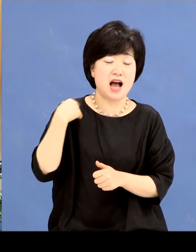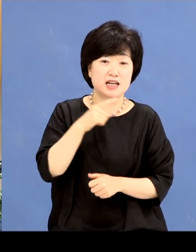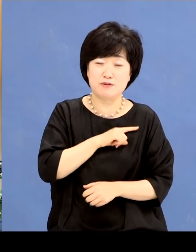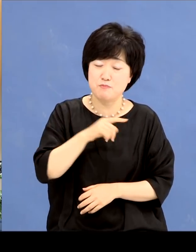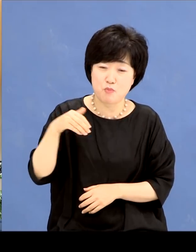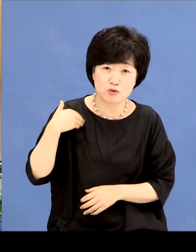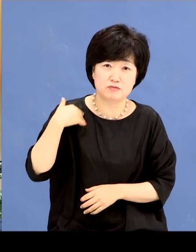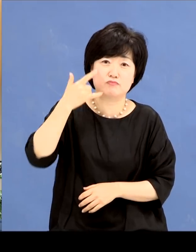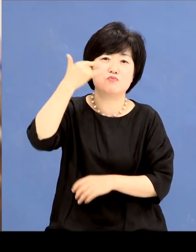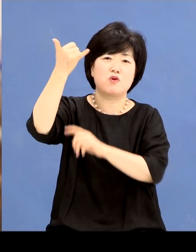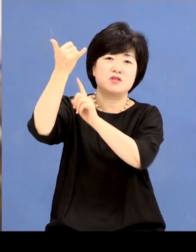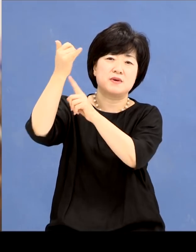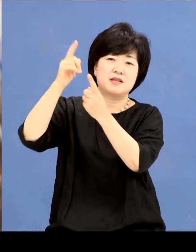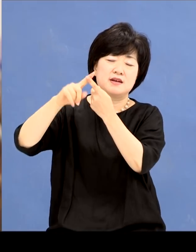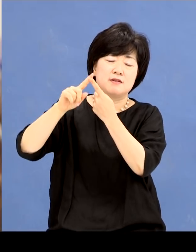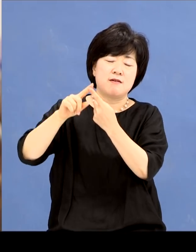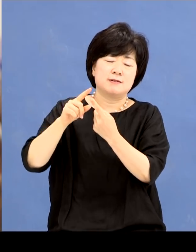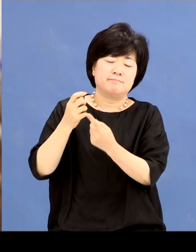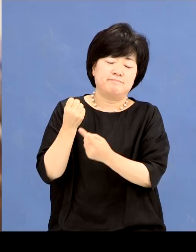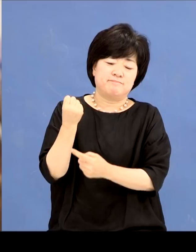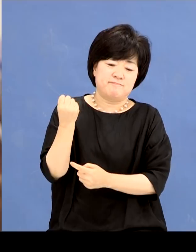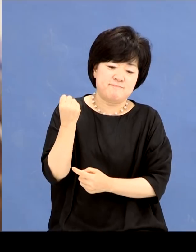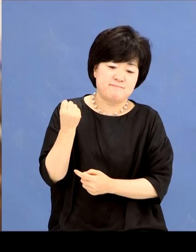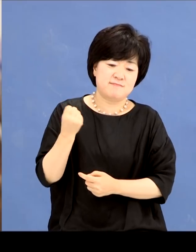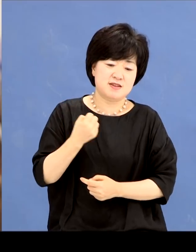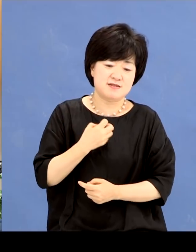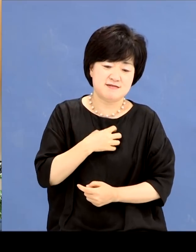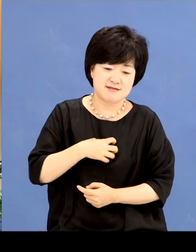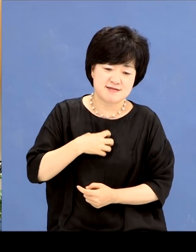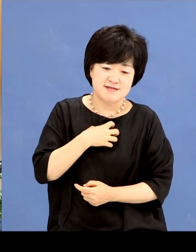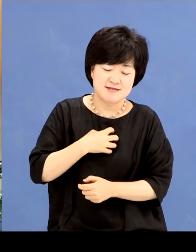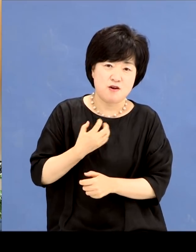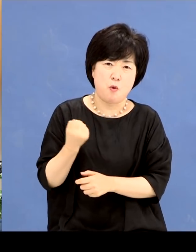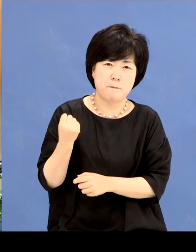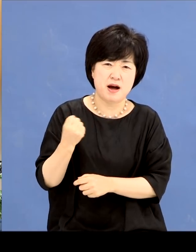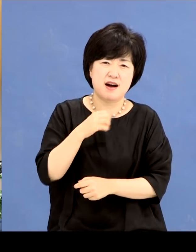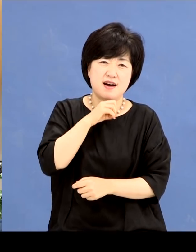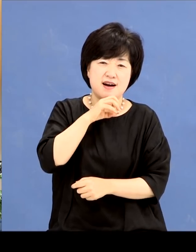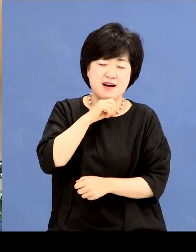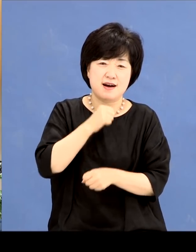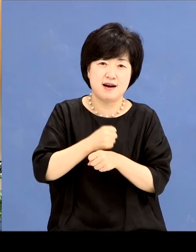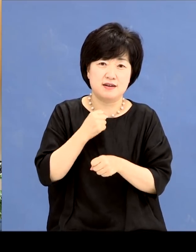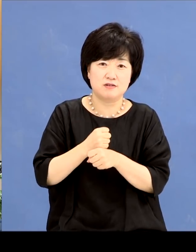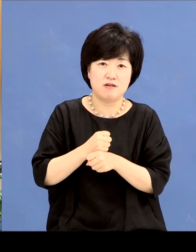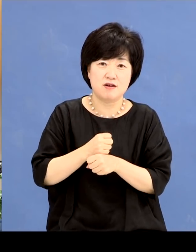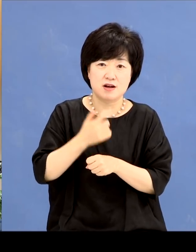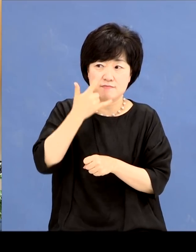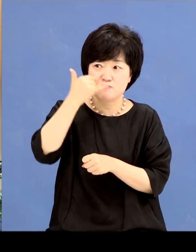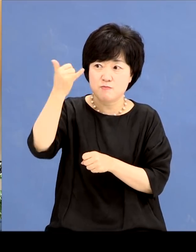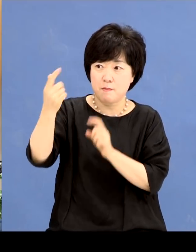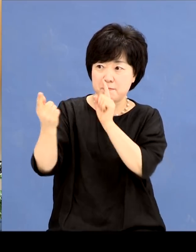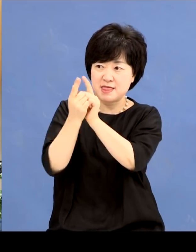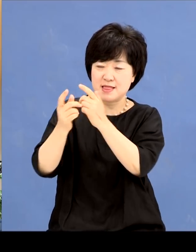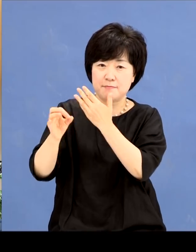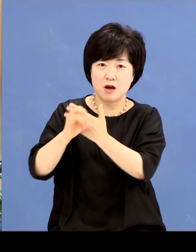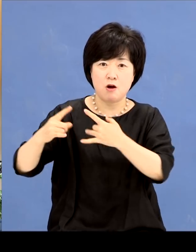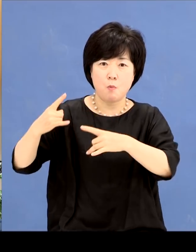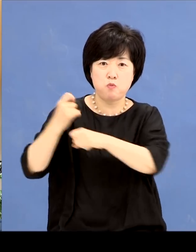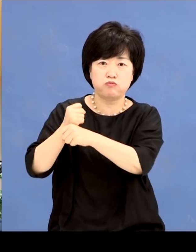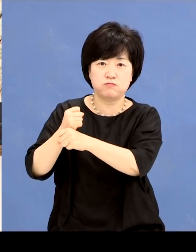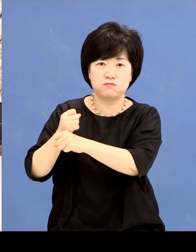못하는 그 부모님이 원망이 되고 그래서 실제로 저는 가방에 칼을 이렇게 놓고 다녔어요. 왜요? 부모님을